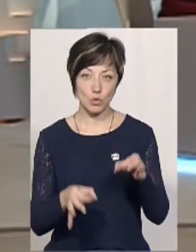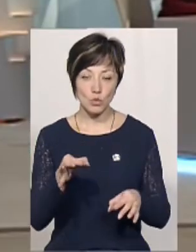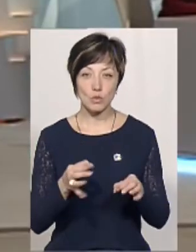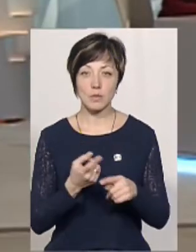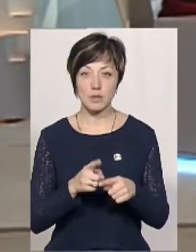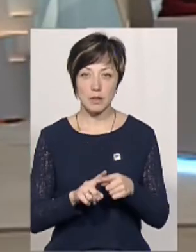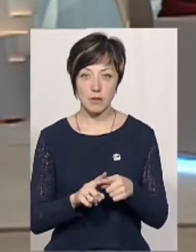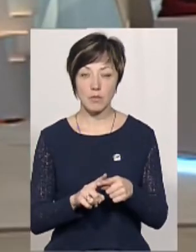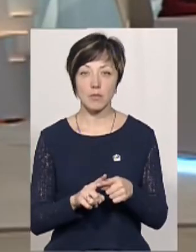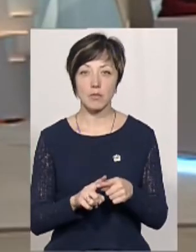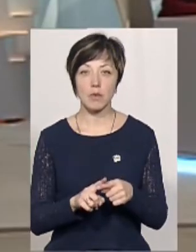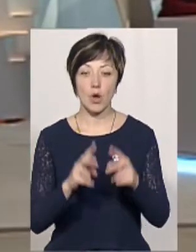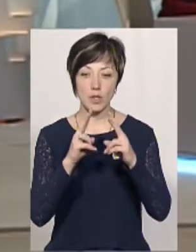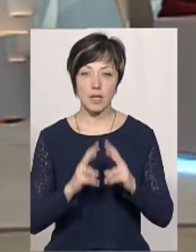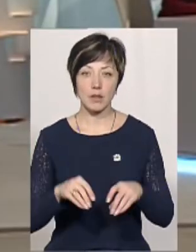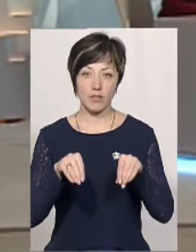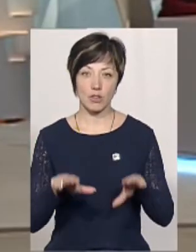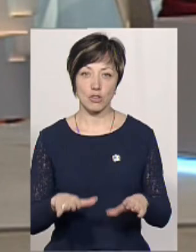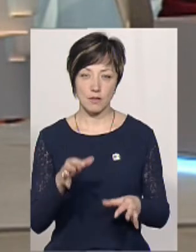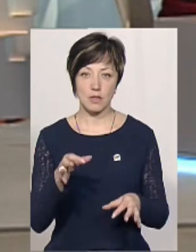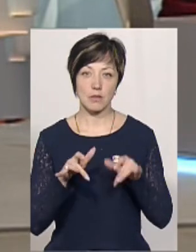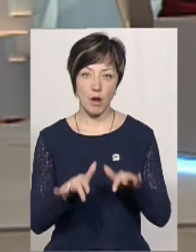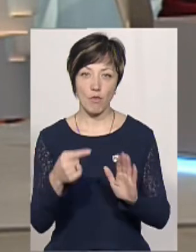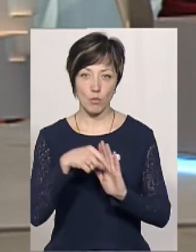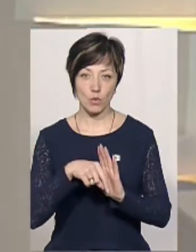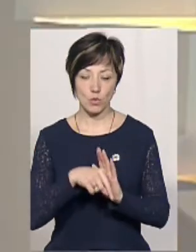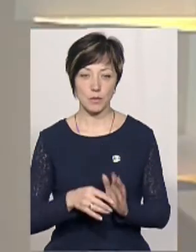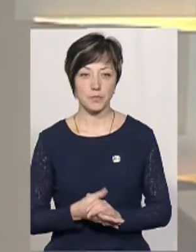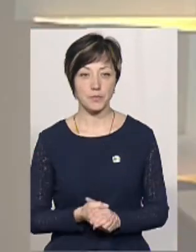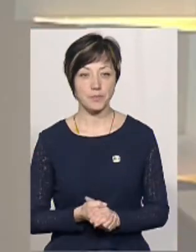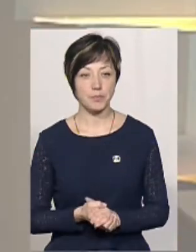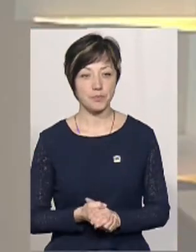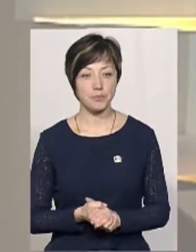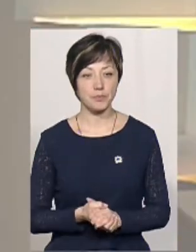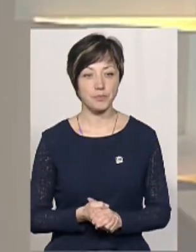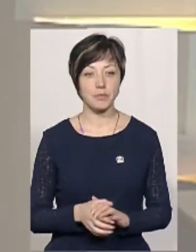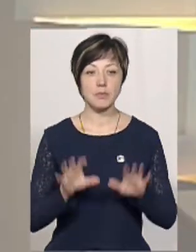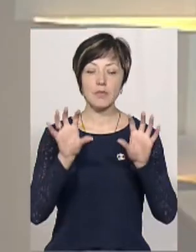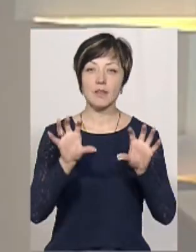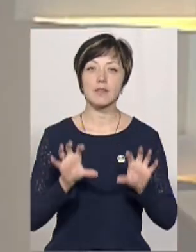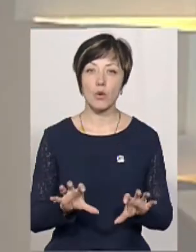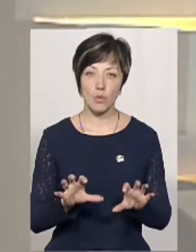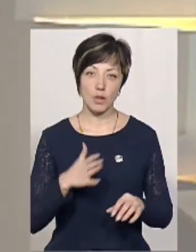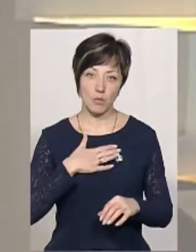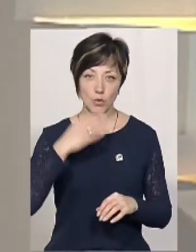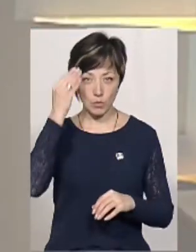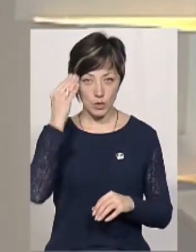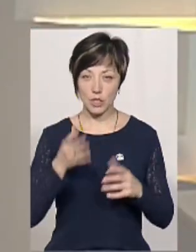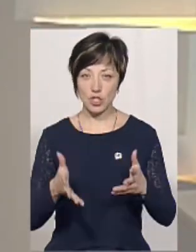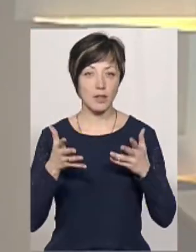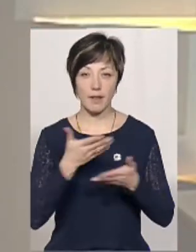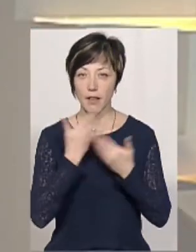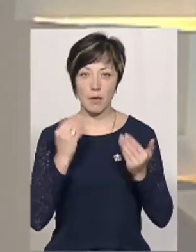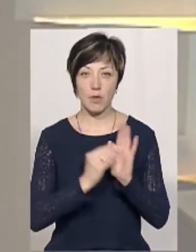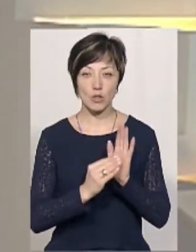щоб суд безпосередньо розглянув і вирішив справу по суті. В законі чітко, як на мене, чітко не